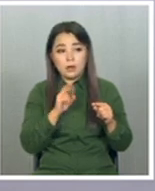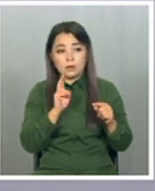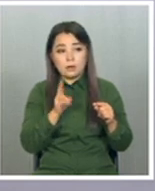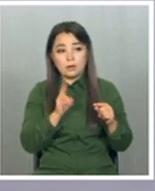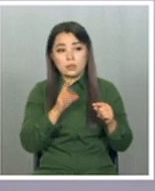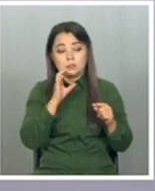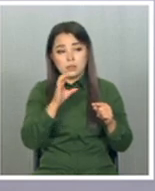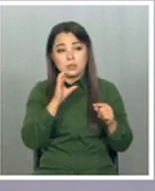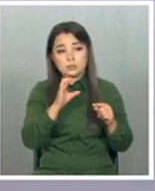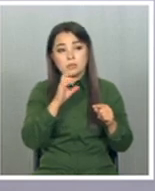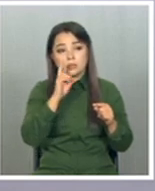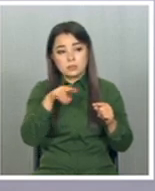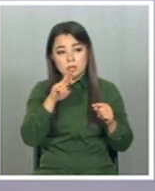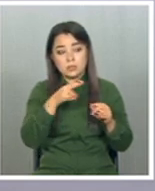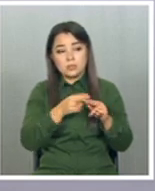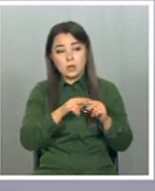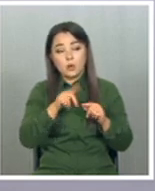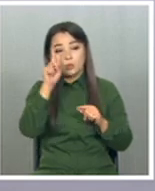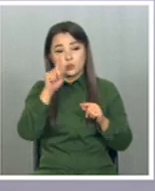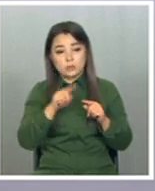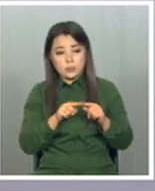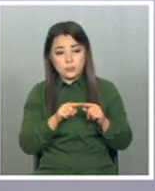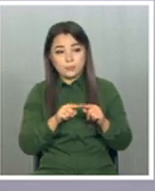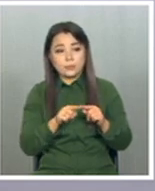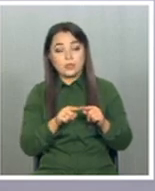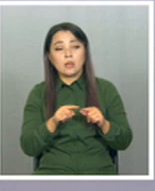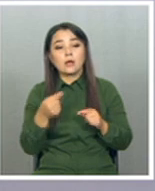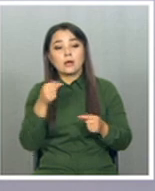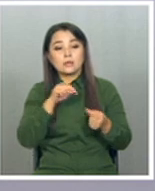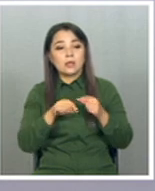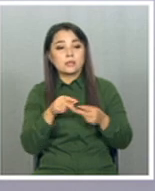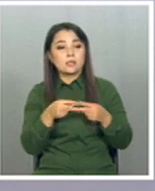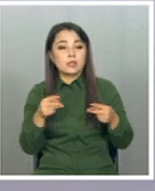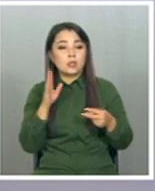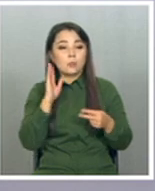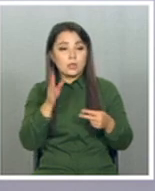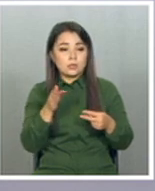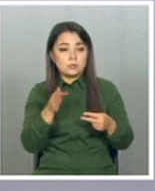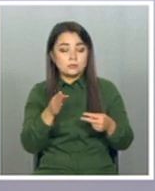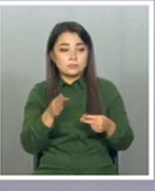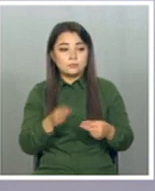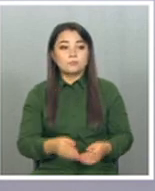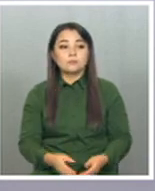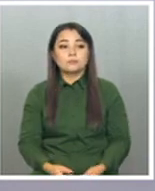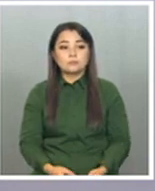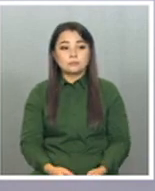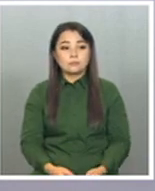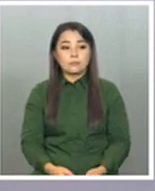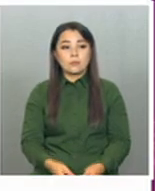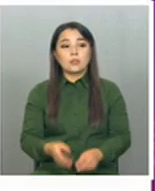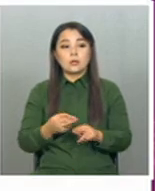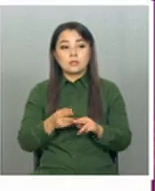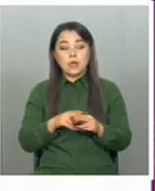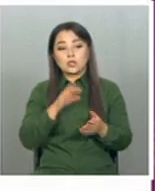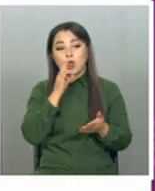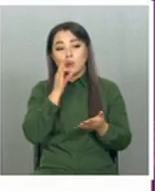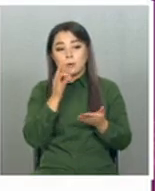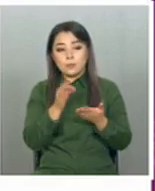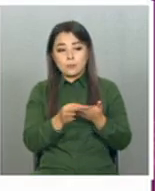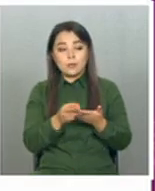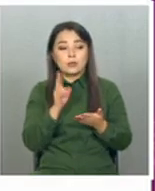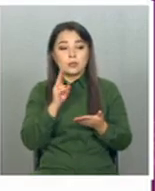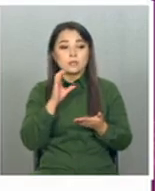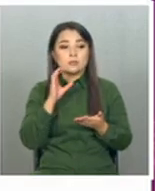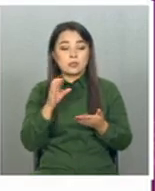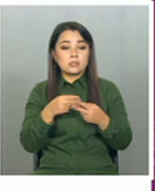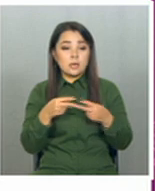KC, CD кесінділерінің ұзындықтарымен өзара тең болады екен. Олай болса, біз жауабы KC